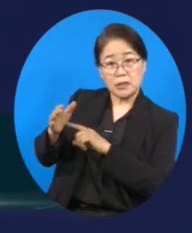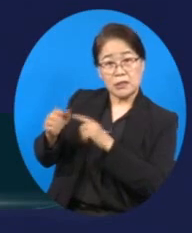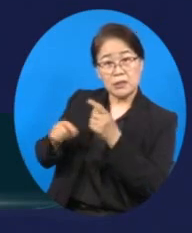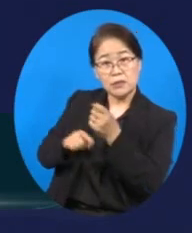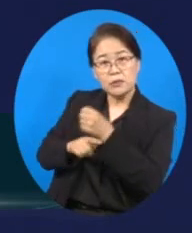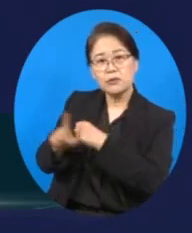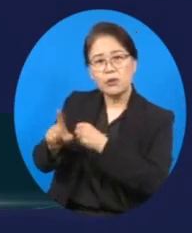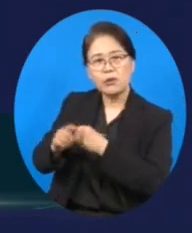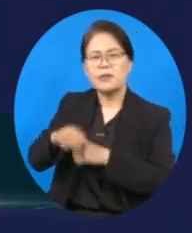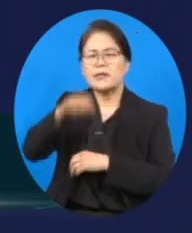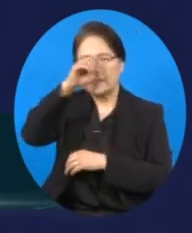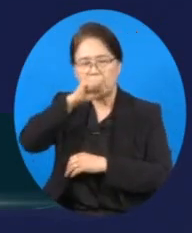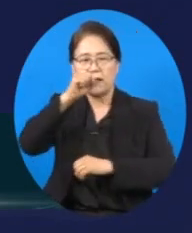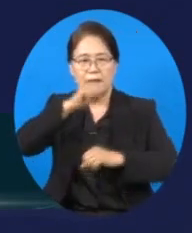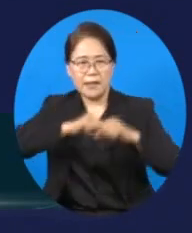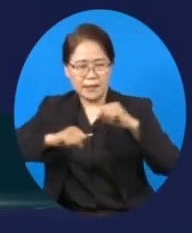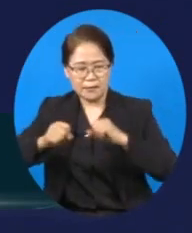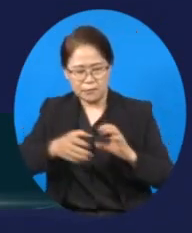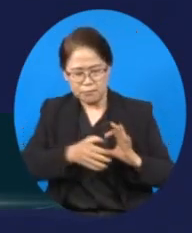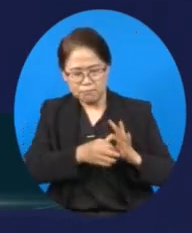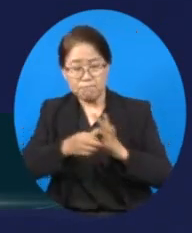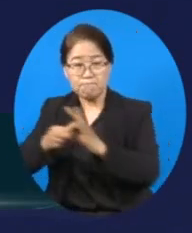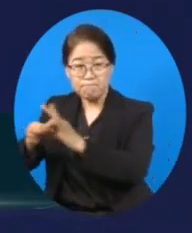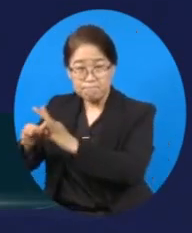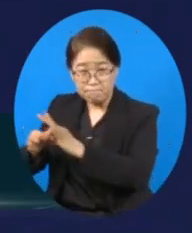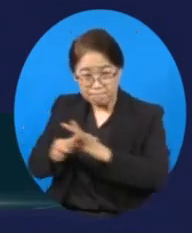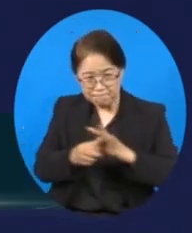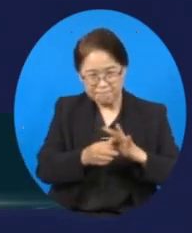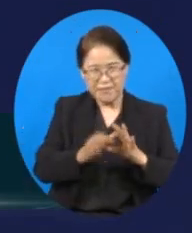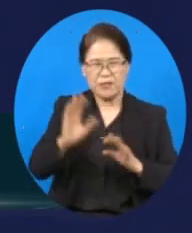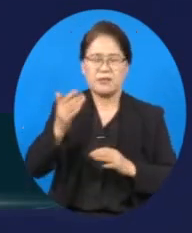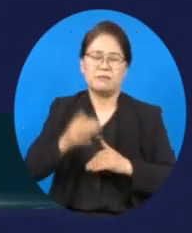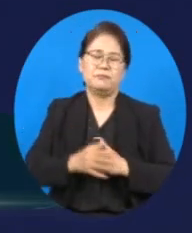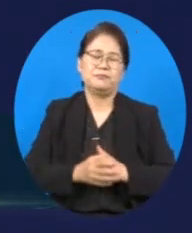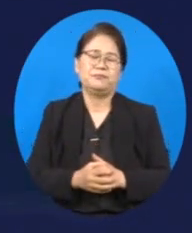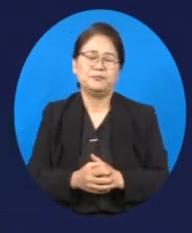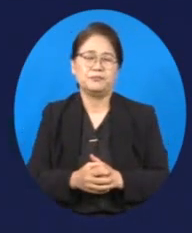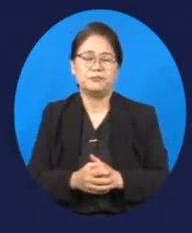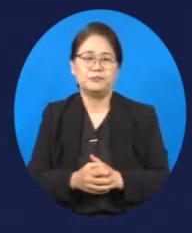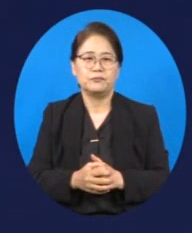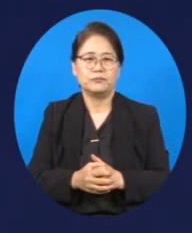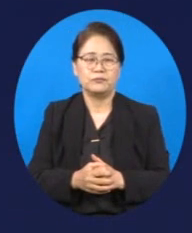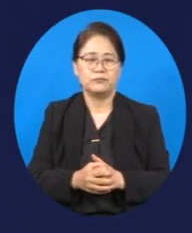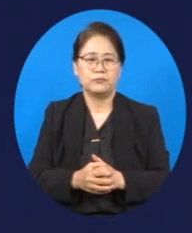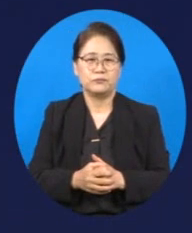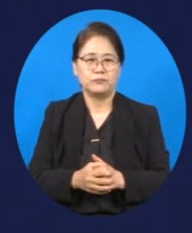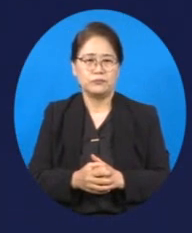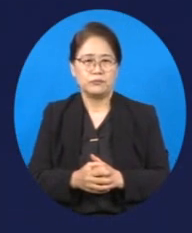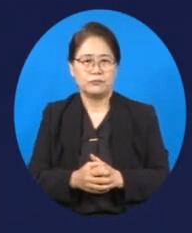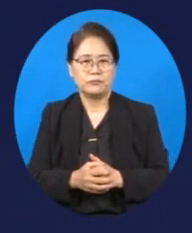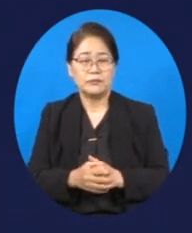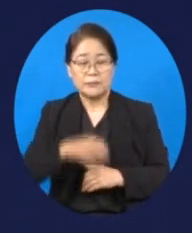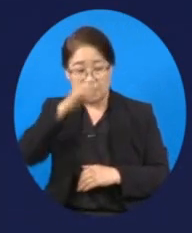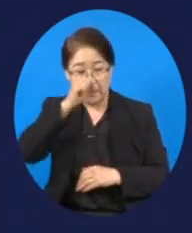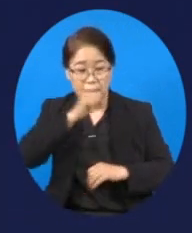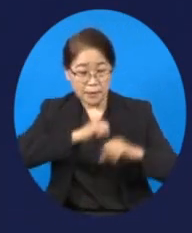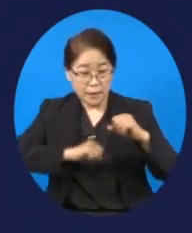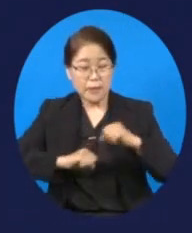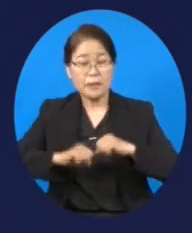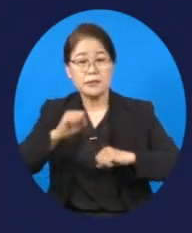착한 행실과 연결되어 있다는 것을 우리가 알 수 있어요 자 그러면 여기서 잠깐 행실은